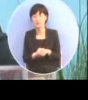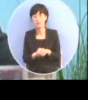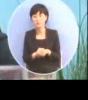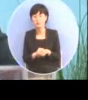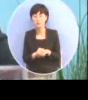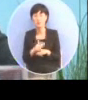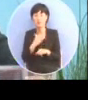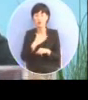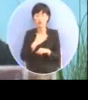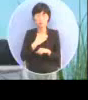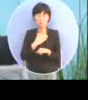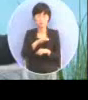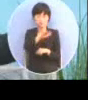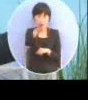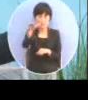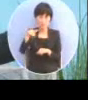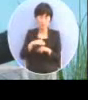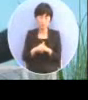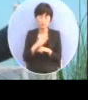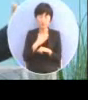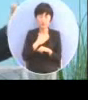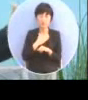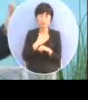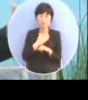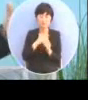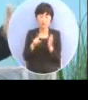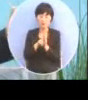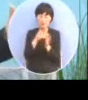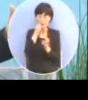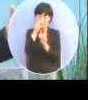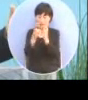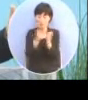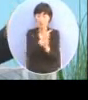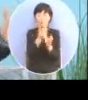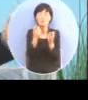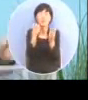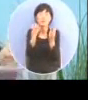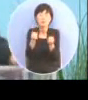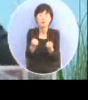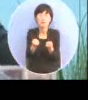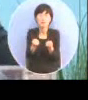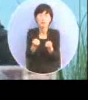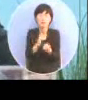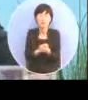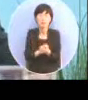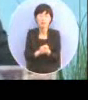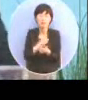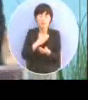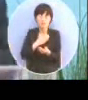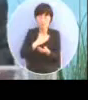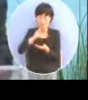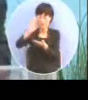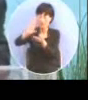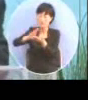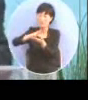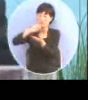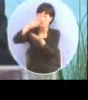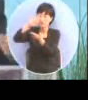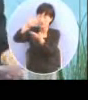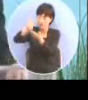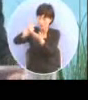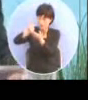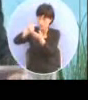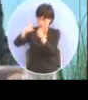못해요. 제 같은 경우는요, 너무 뭐 어려운 거 많이 봤거든요. 그 간증 못해. 저는 그리스도 알므로 인해서 인생